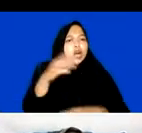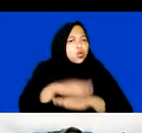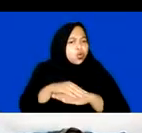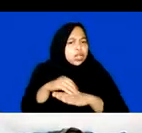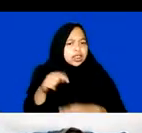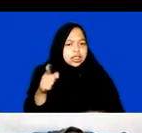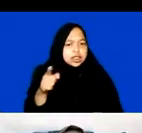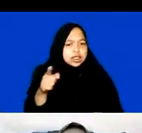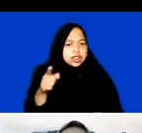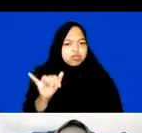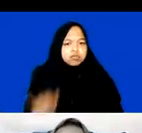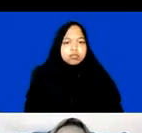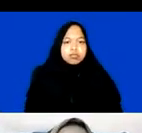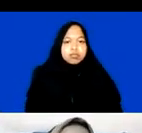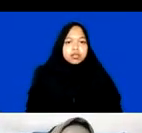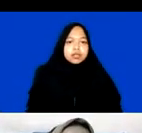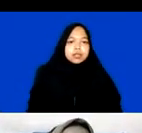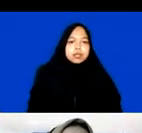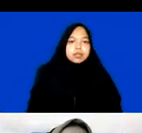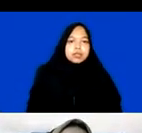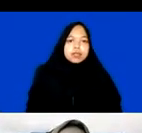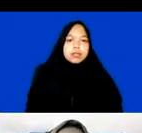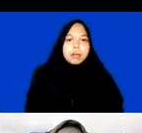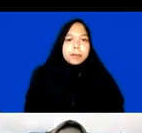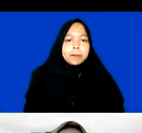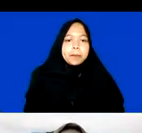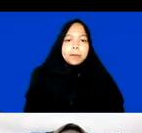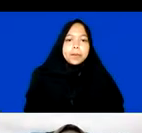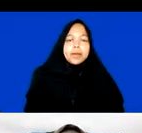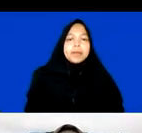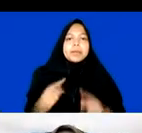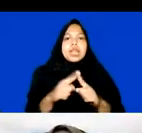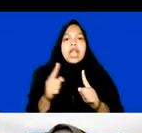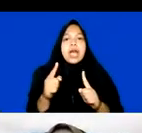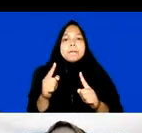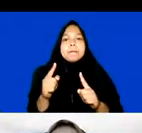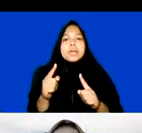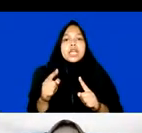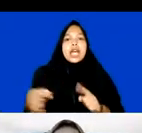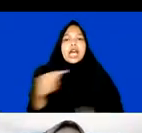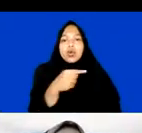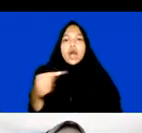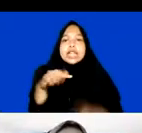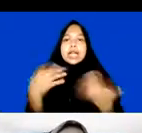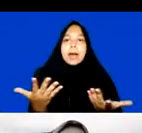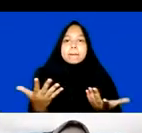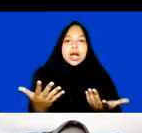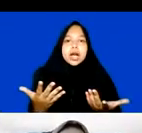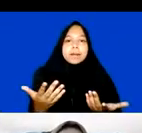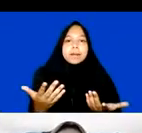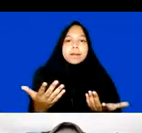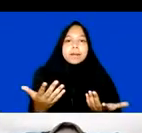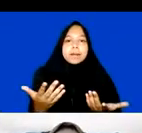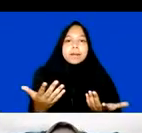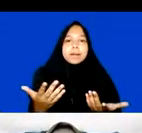bisa dapat detail-detail yang kecil sebenarnya di pyrography ini. Tapi kelemahannya ya udah dia cuman satu warna gitu